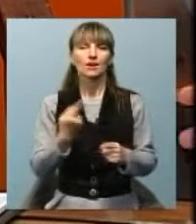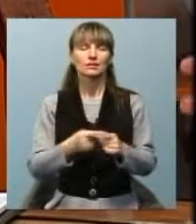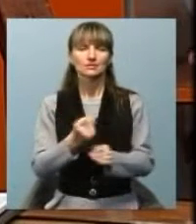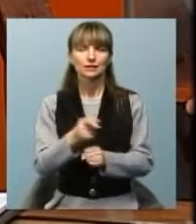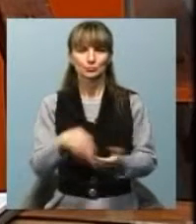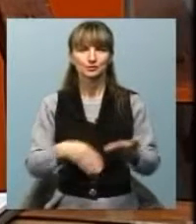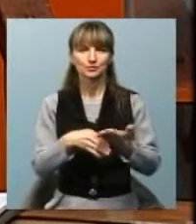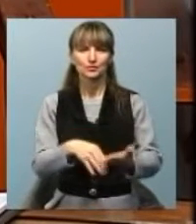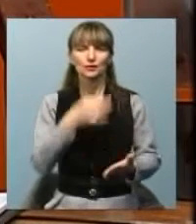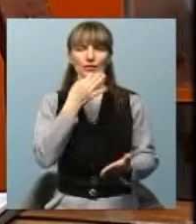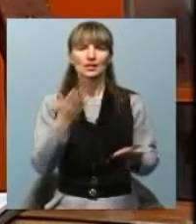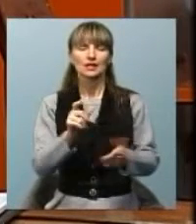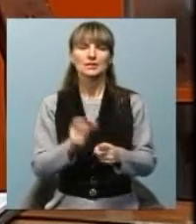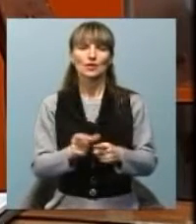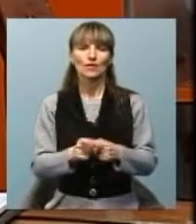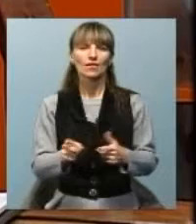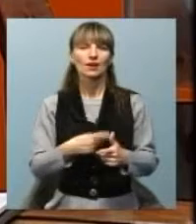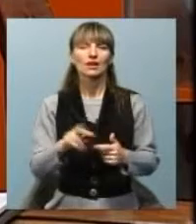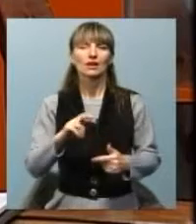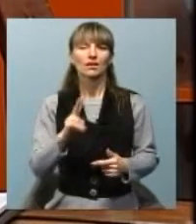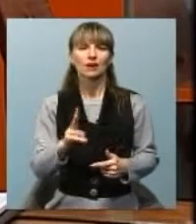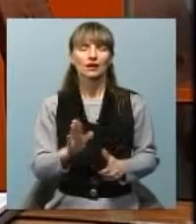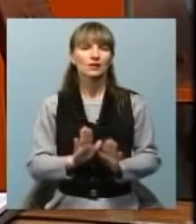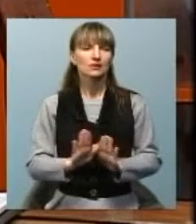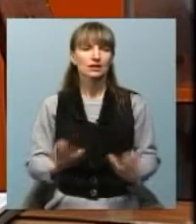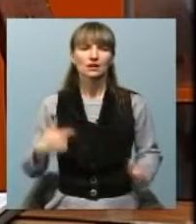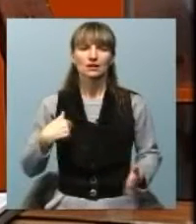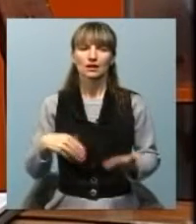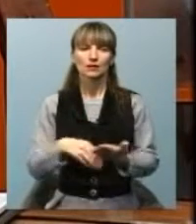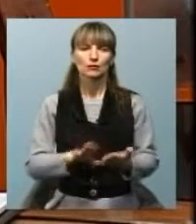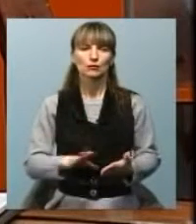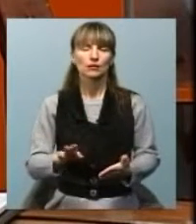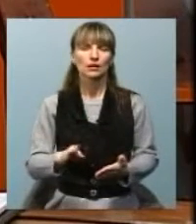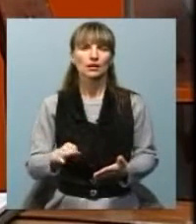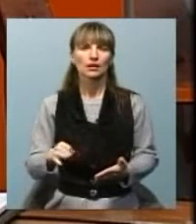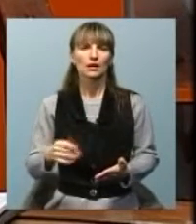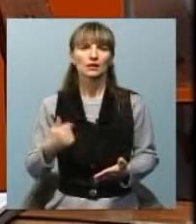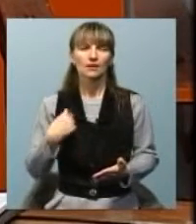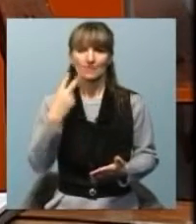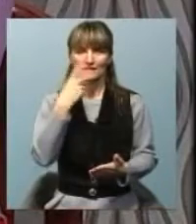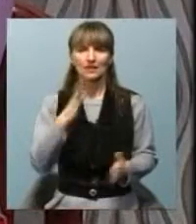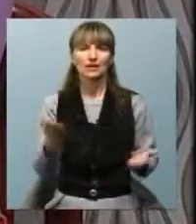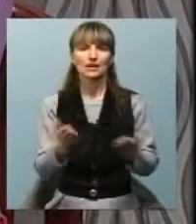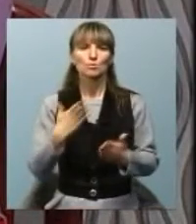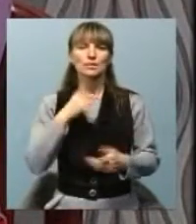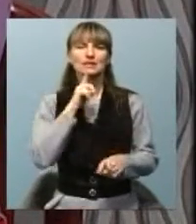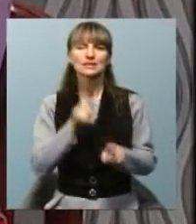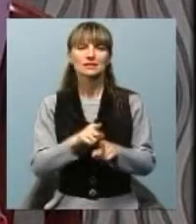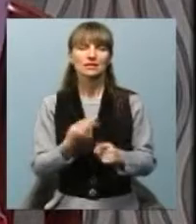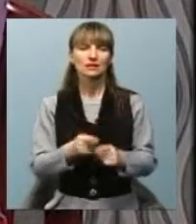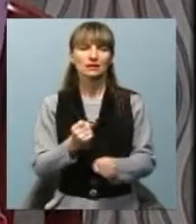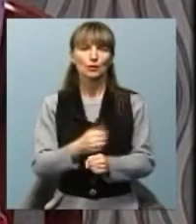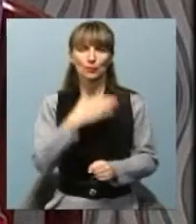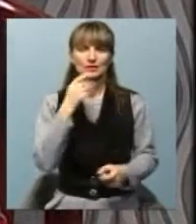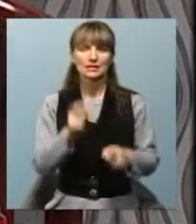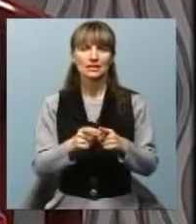їм підказувала якісь певні слова чи як? Ні, я їм не підказувала, але я бачила, як моя сестра це робить. Як вона багато відгадує